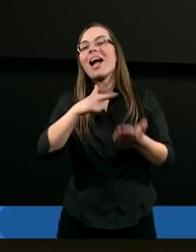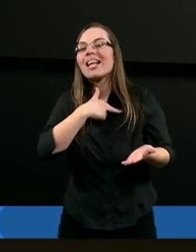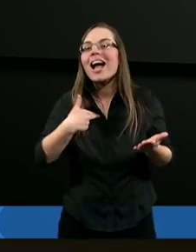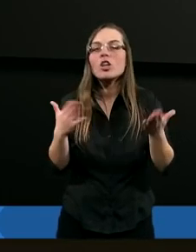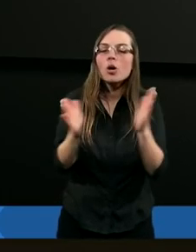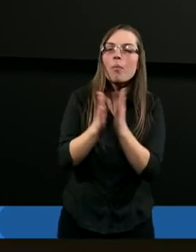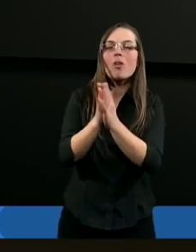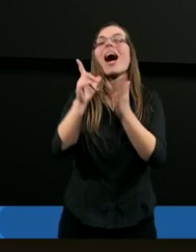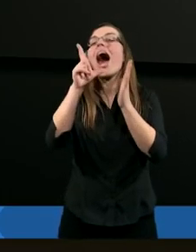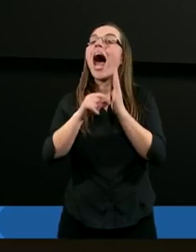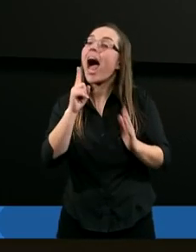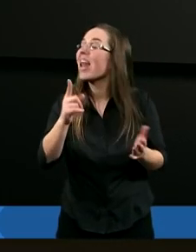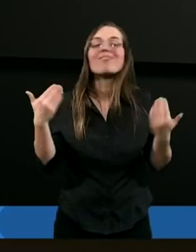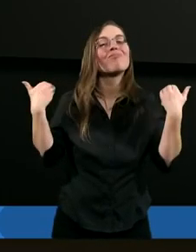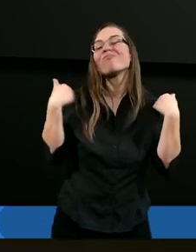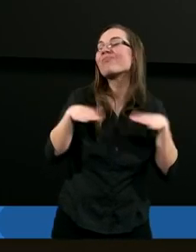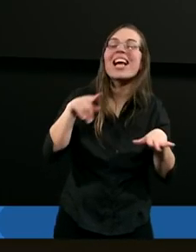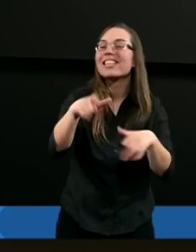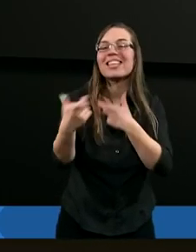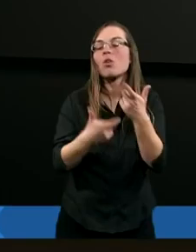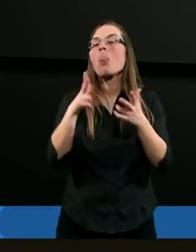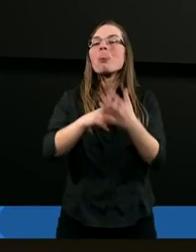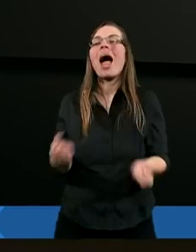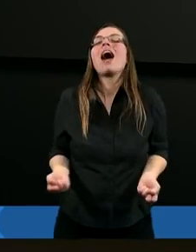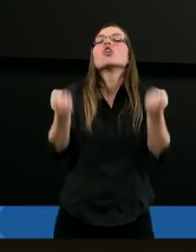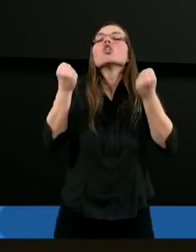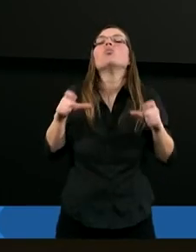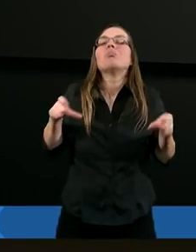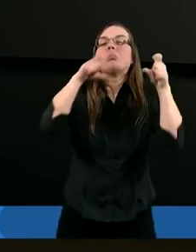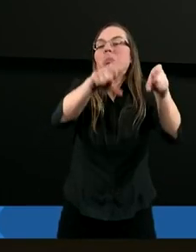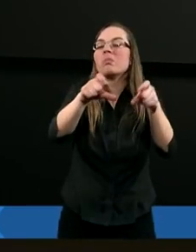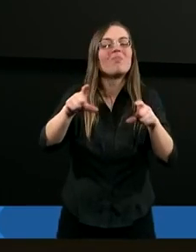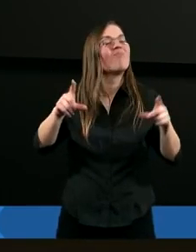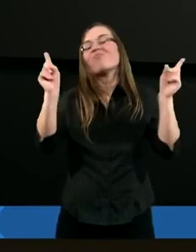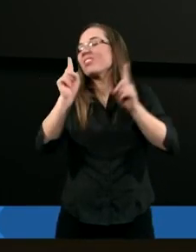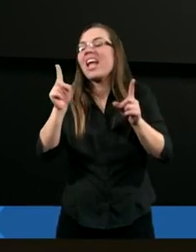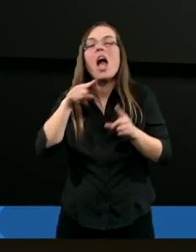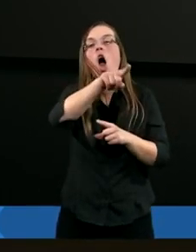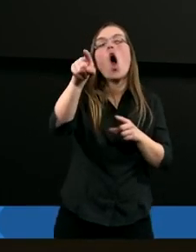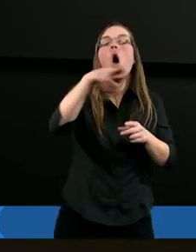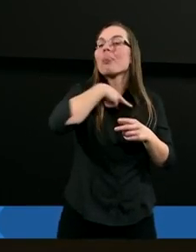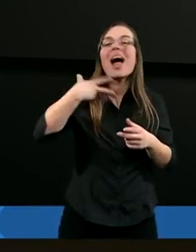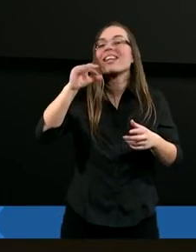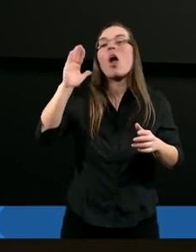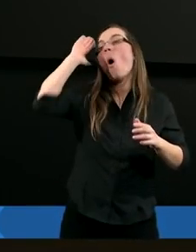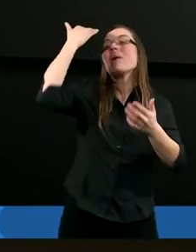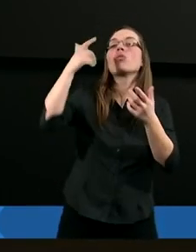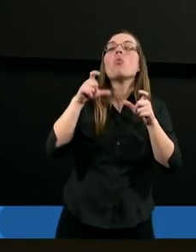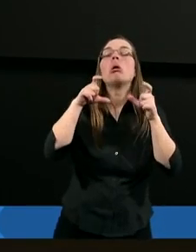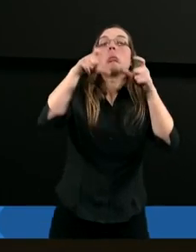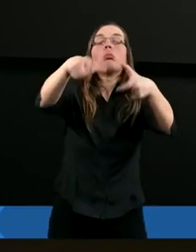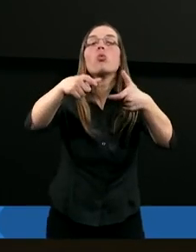modlitwy, ale On nie chce robić na siłę niczego. On nas nie opętuje.